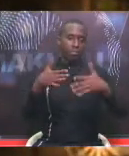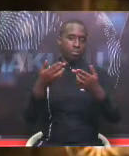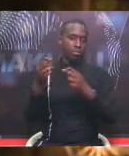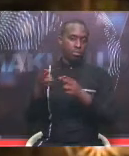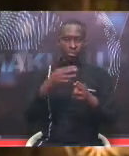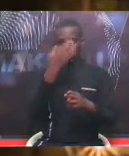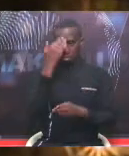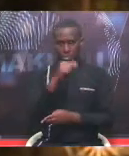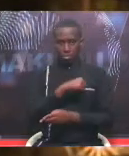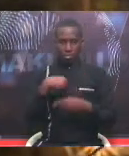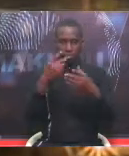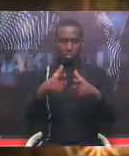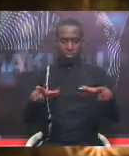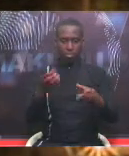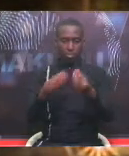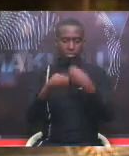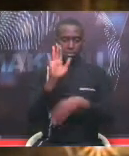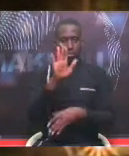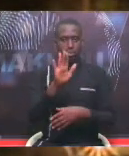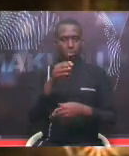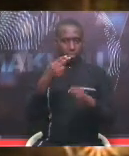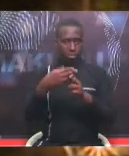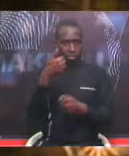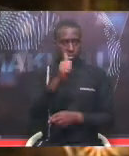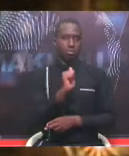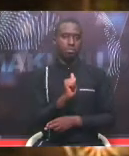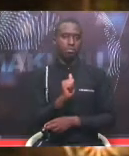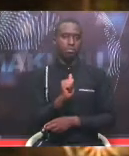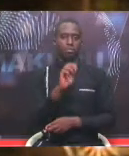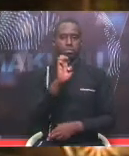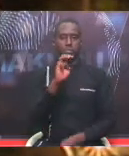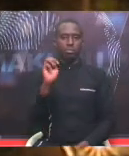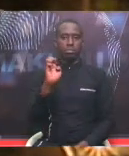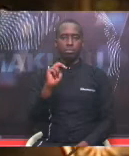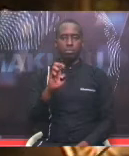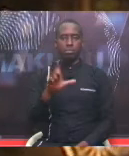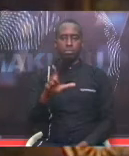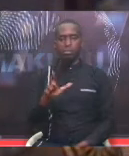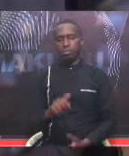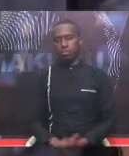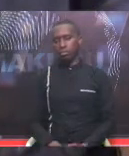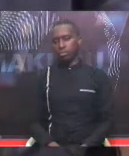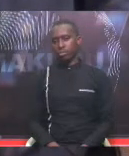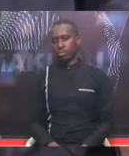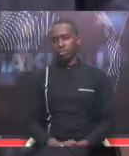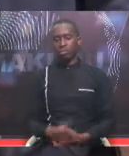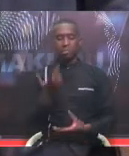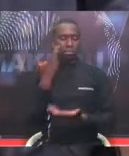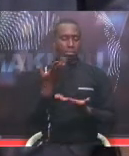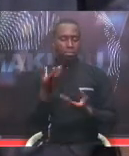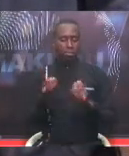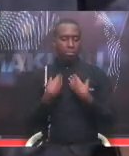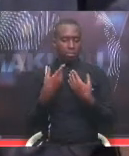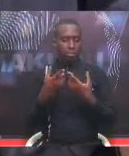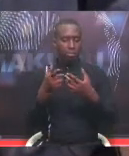niki gituma bimwa uburenganzira bwo kugurisha ubutaka bitabo ubwabo? Ndahayo Emmanuel arabitubwiye. Tumubajije ati kubyagenze gute ko mutatubwire